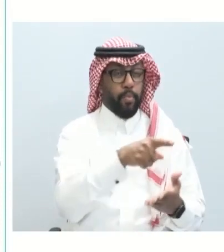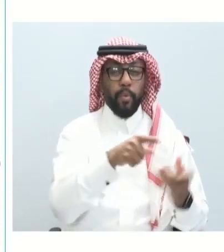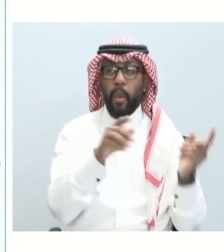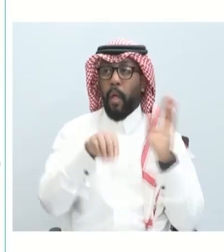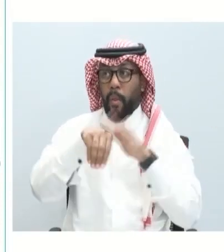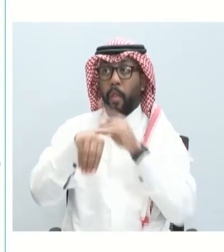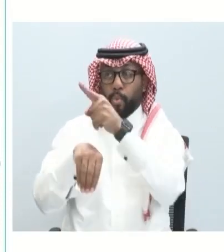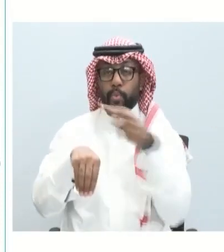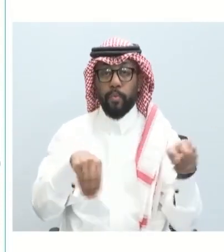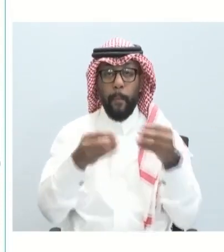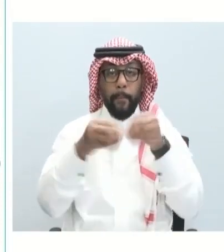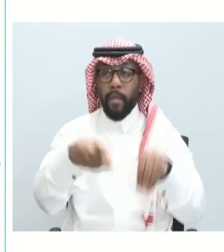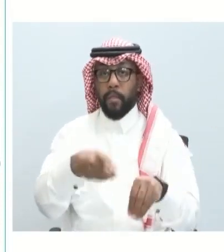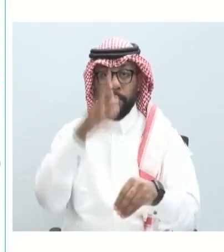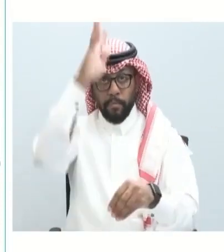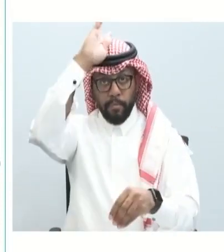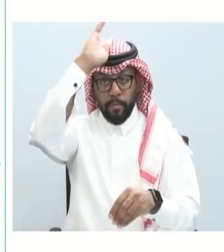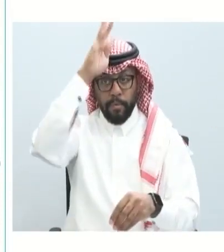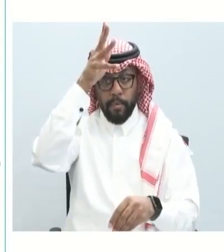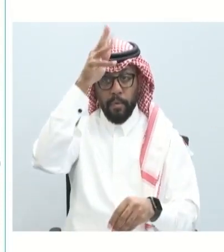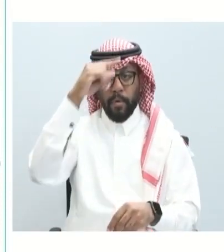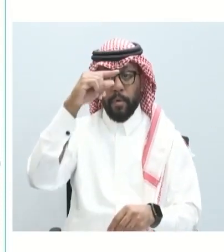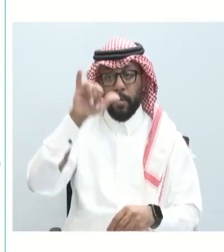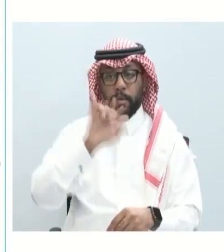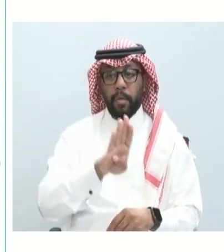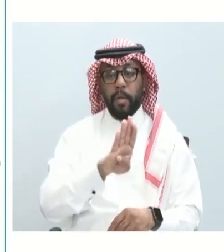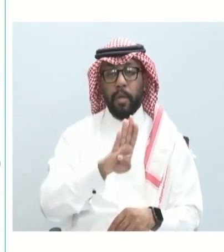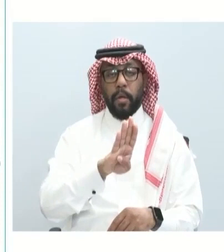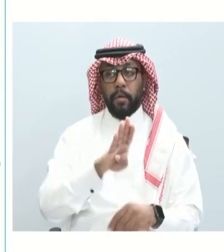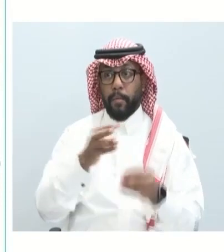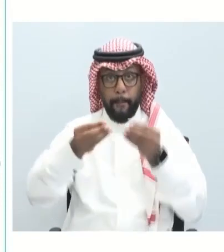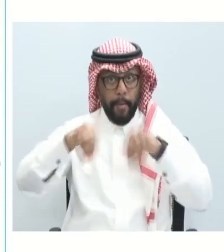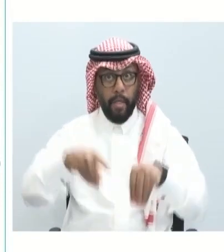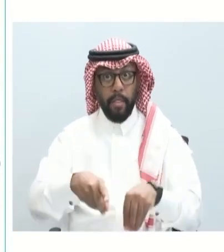بيضات كل يوم كم عدد البيضات التي ستحصل عليها في اسبوع كامل